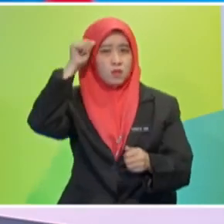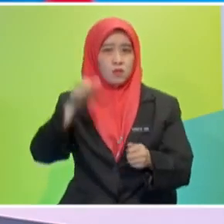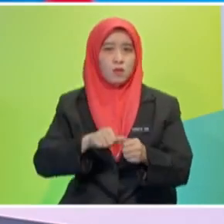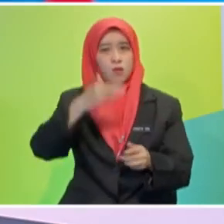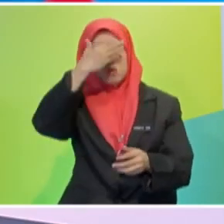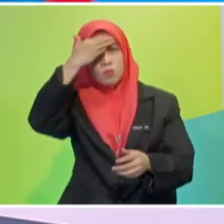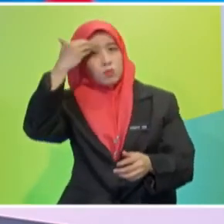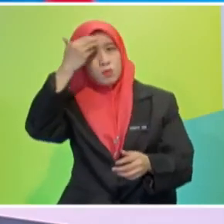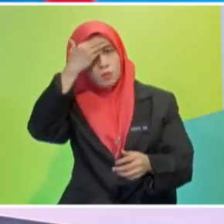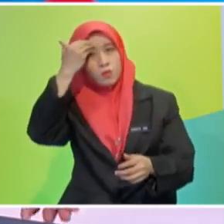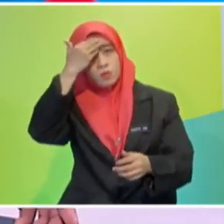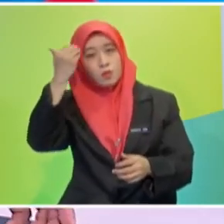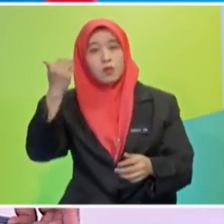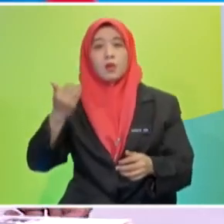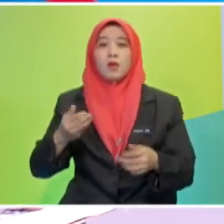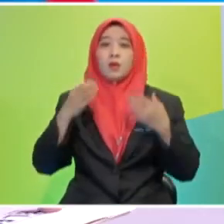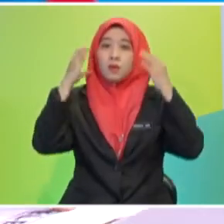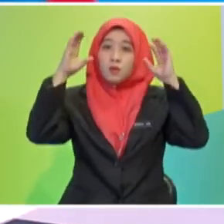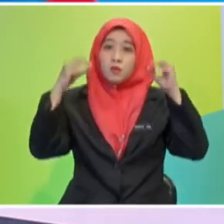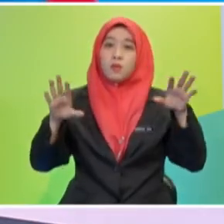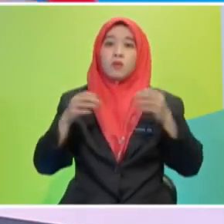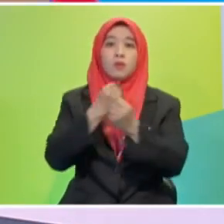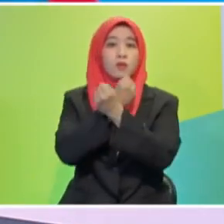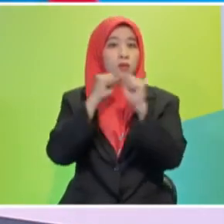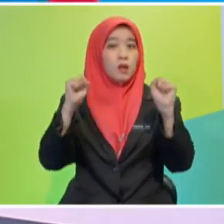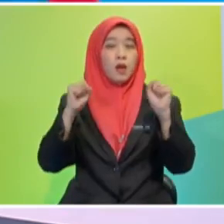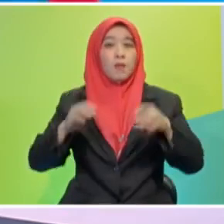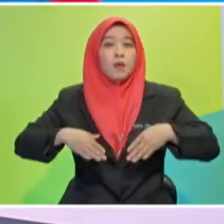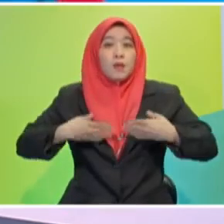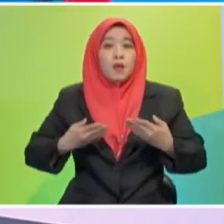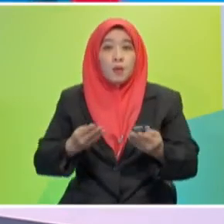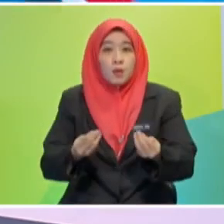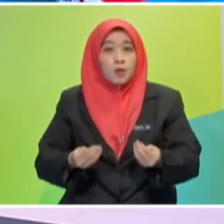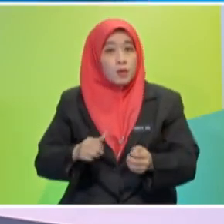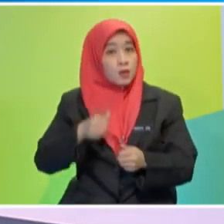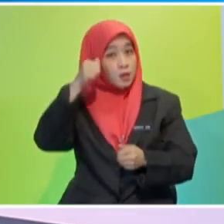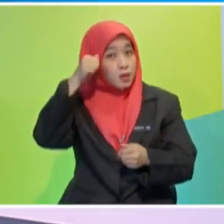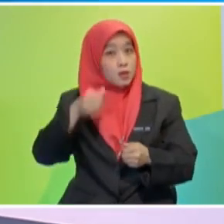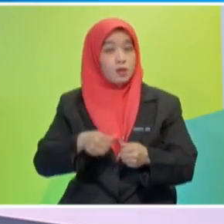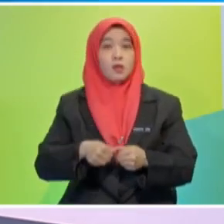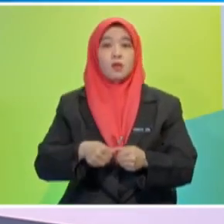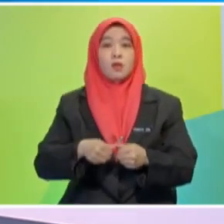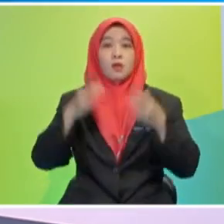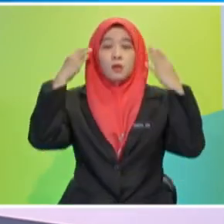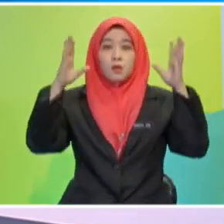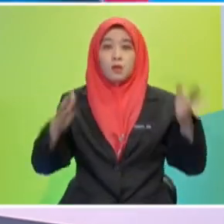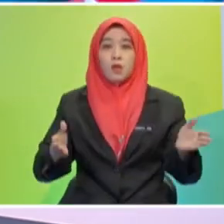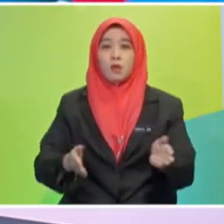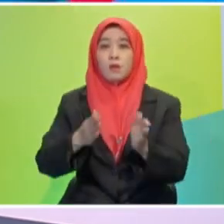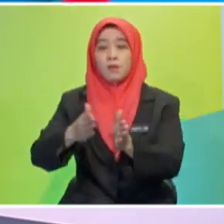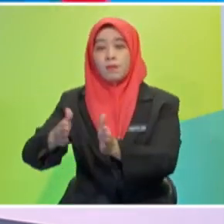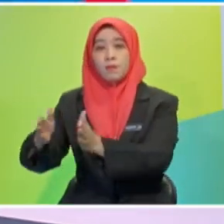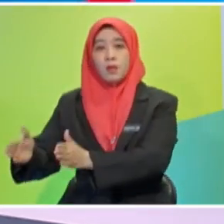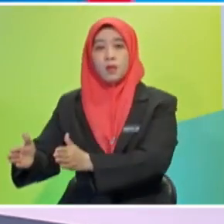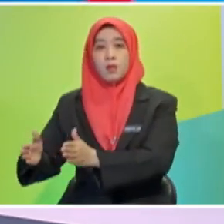rupanya tidak. Tapi cikgu dah sediakan macam mana kita nak ingat, iaitu yang ini. Okey, cikgu dah agihkan setiap